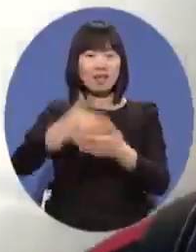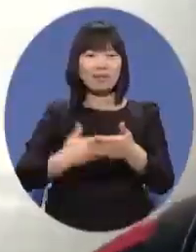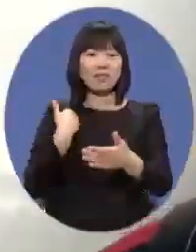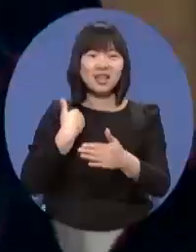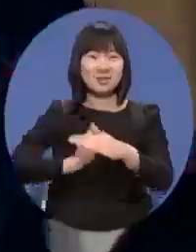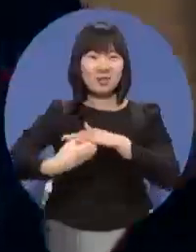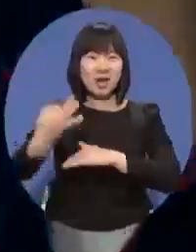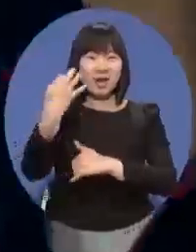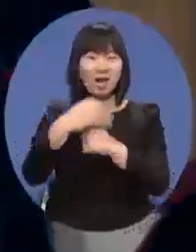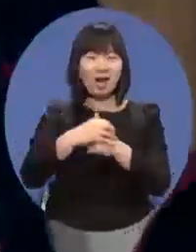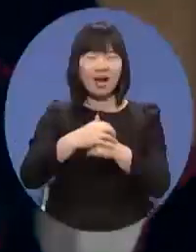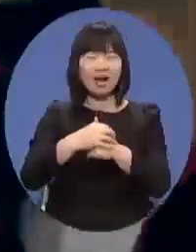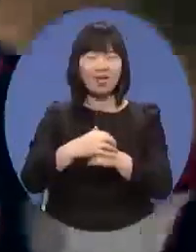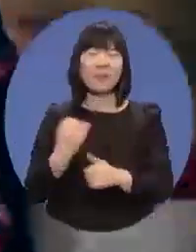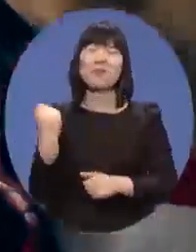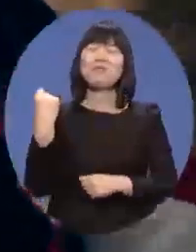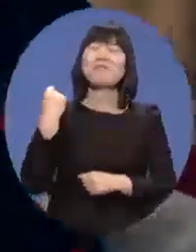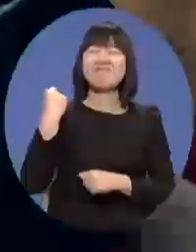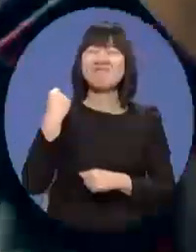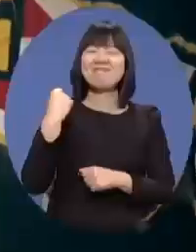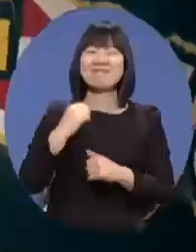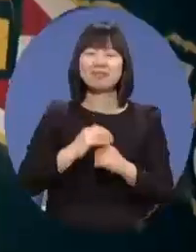내가 낼게. 나이스.